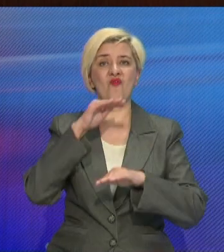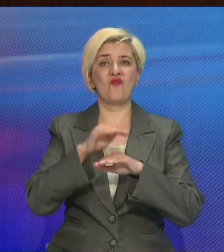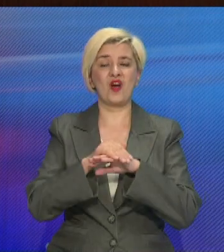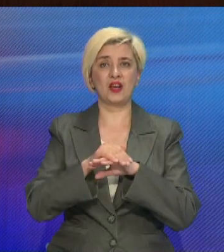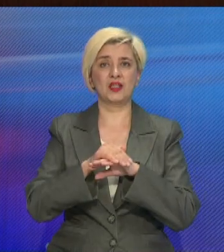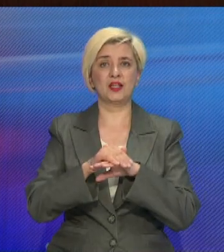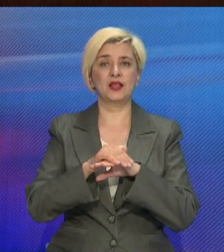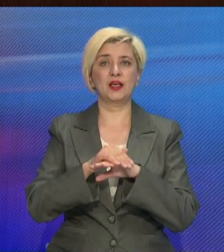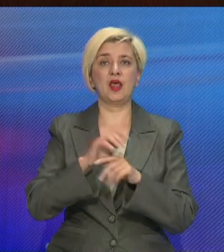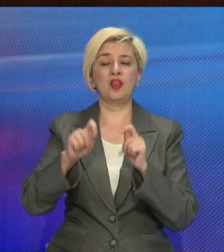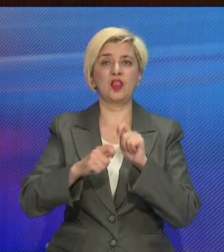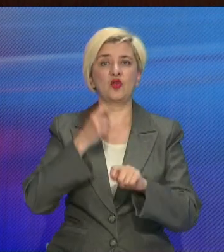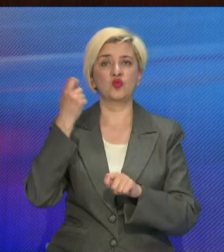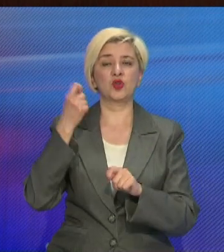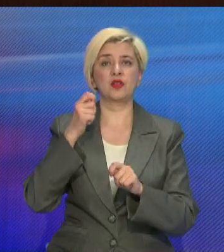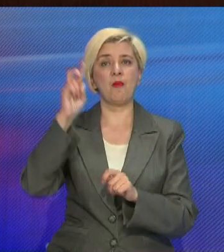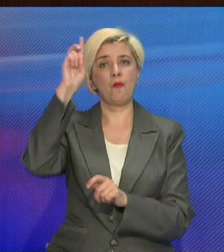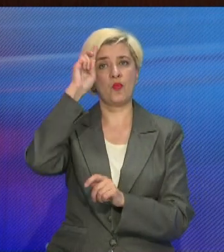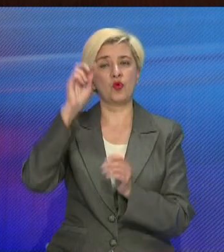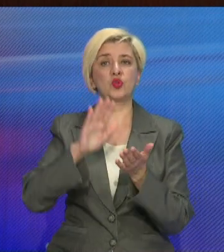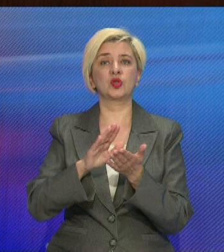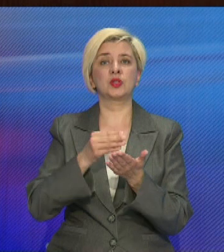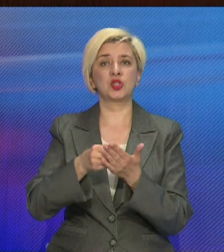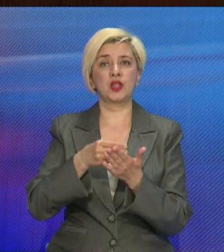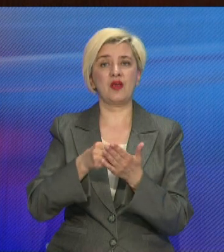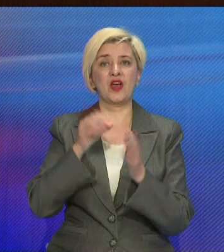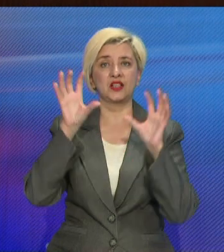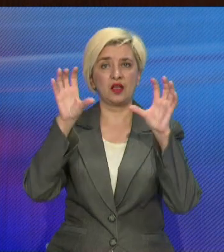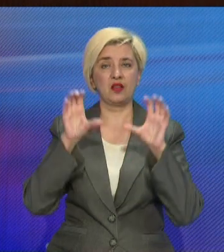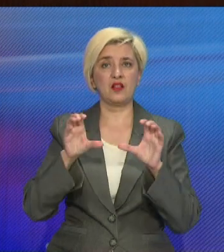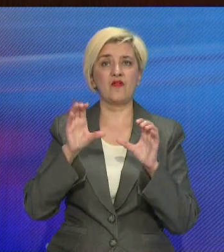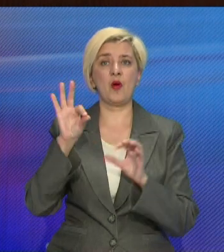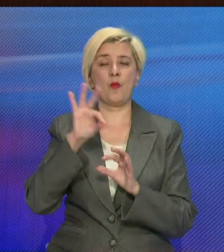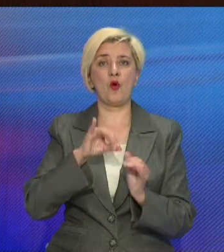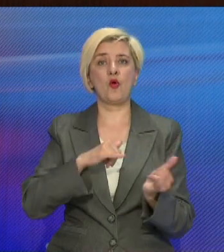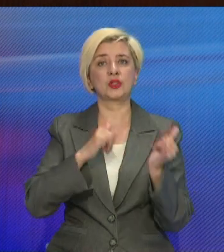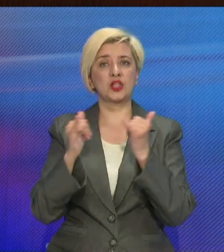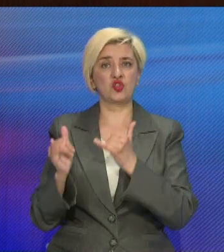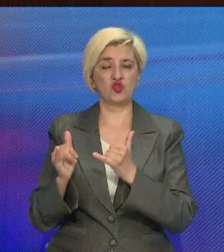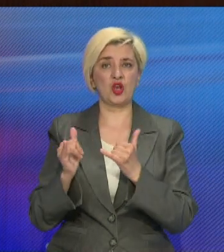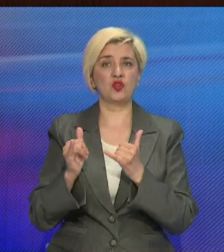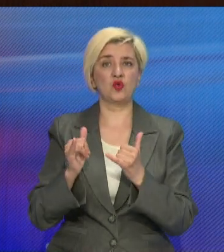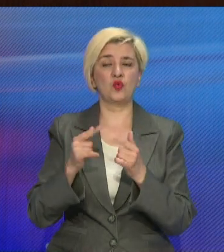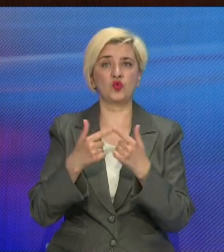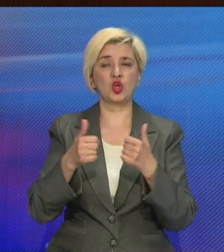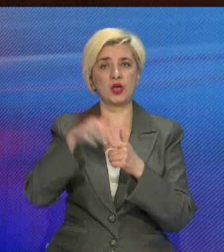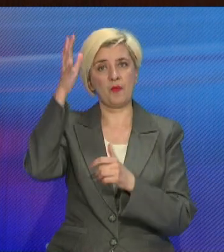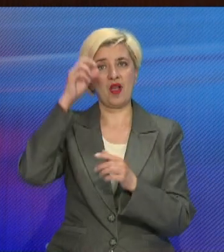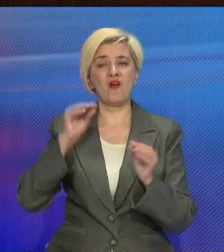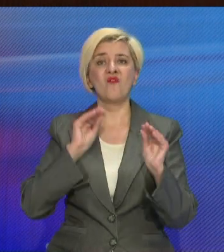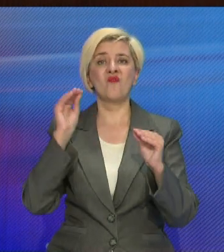же, нарушение бюджетного законодательства, это по содержанию учреждений образования, формирование штатных расписаний,